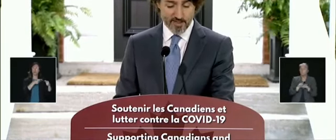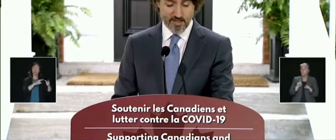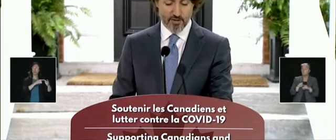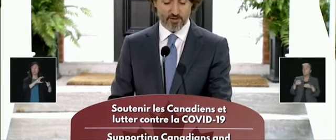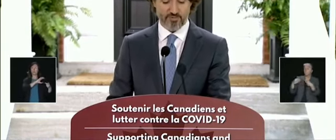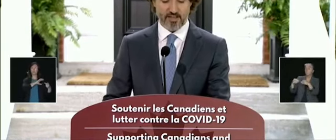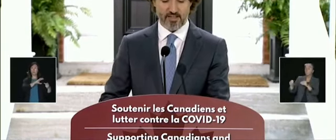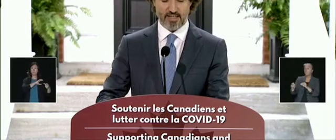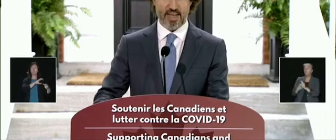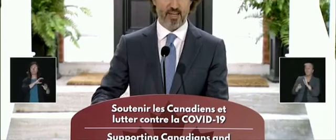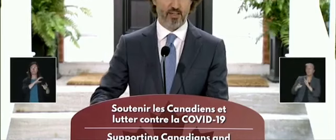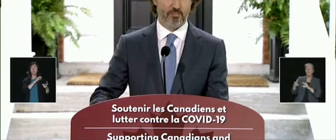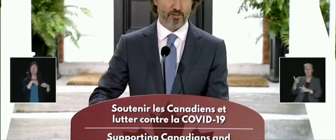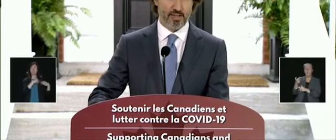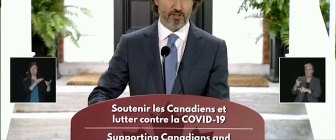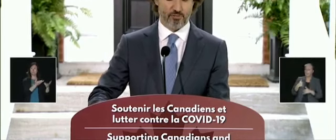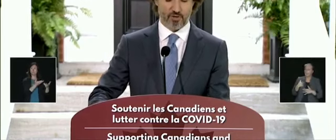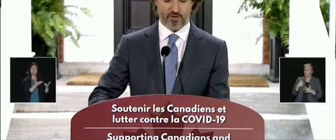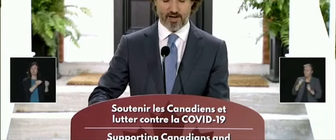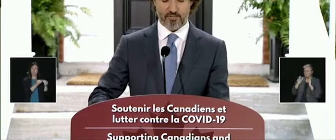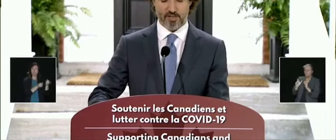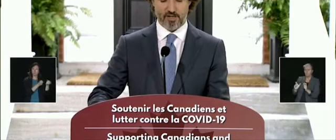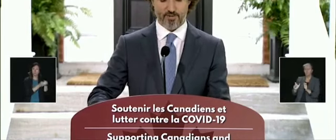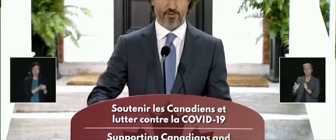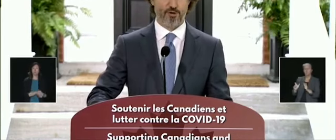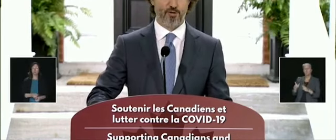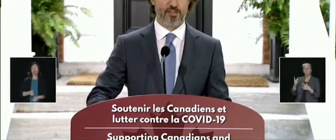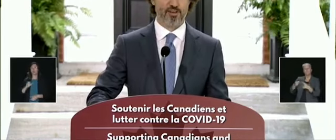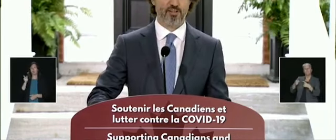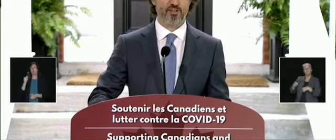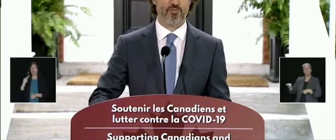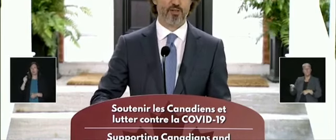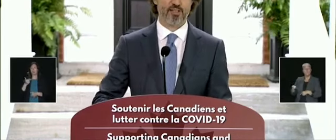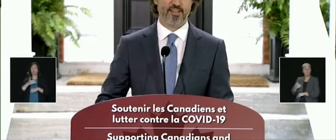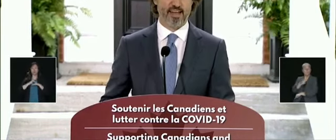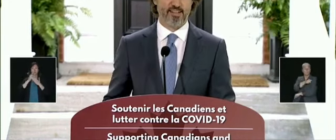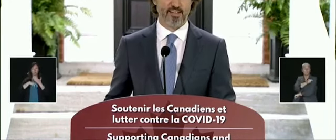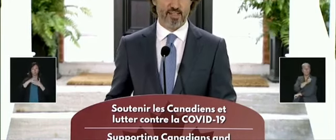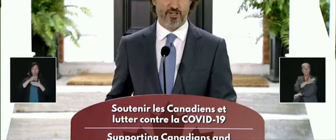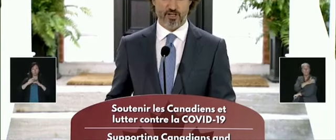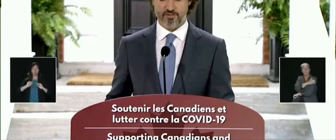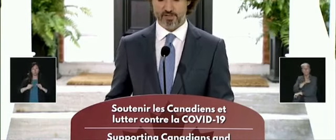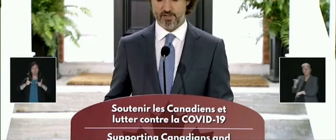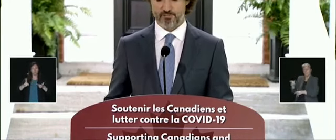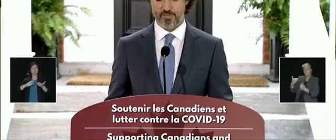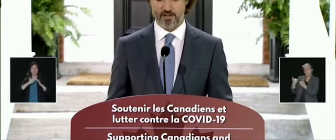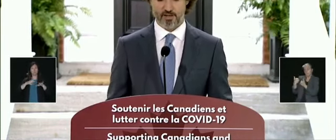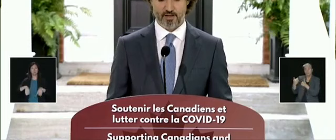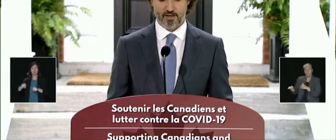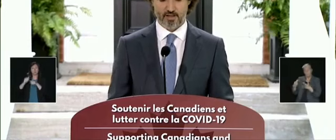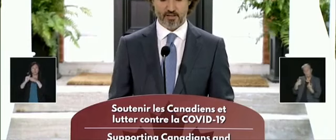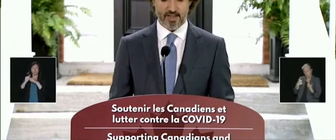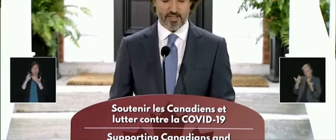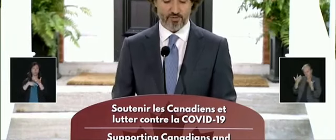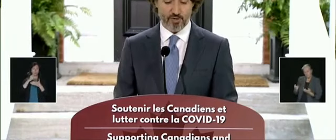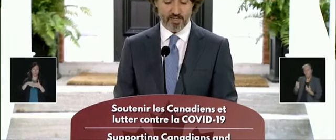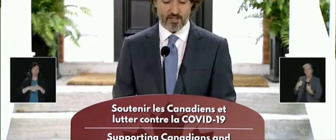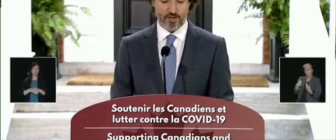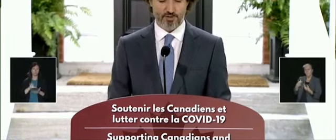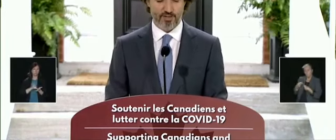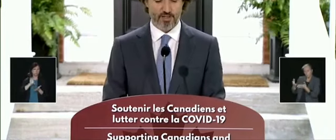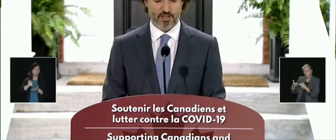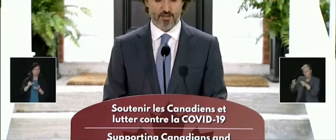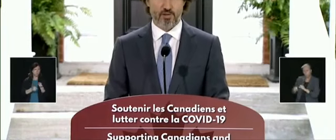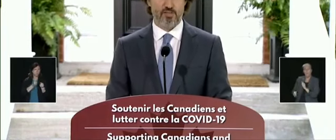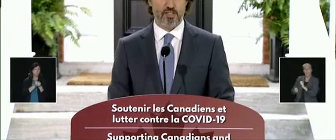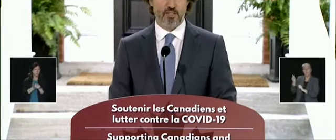we continue to fund gang prevention programs with a focus on community-led initiatives. In the last few days